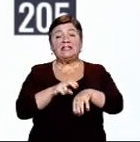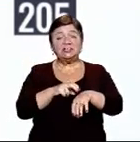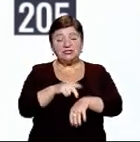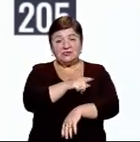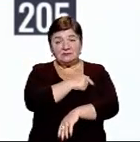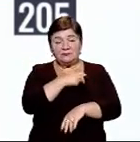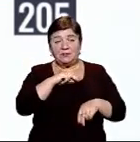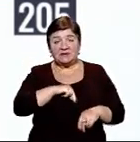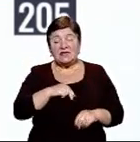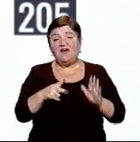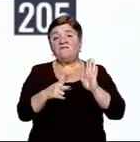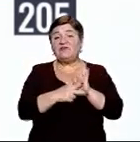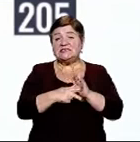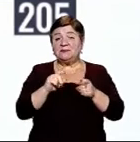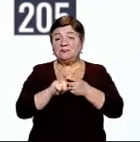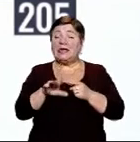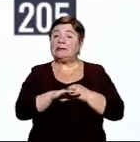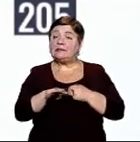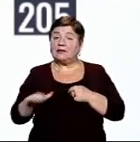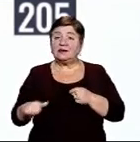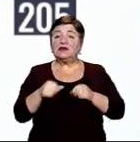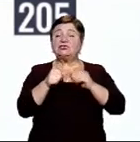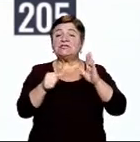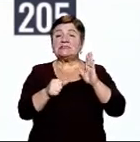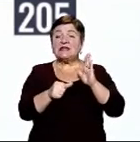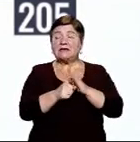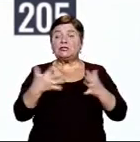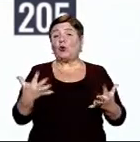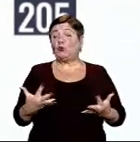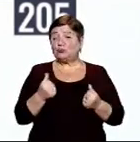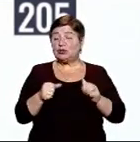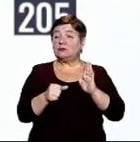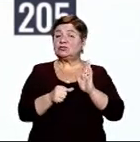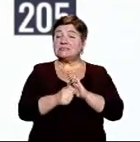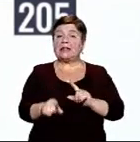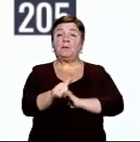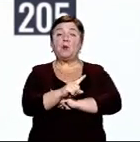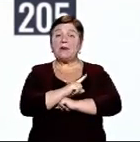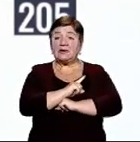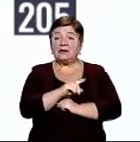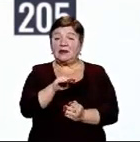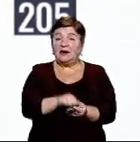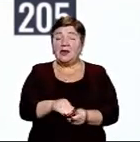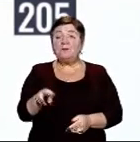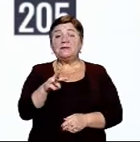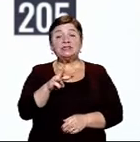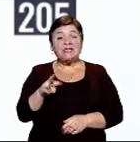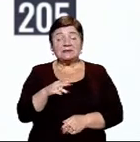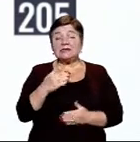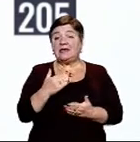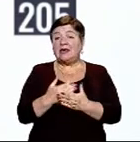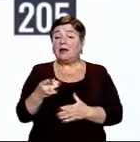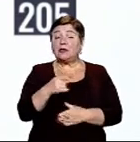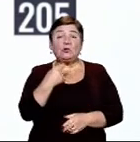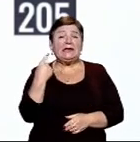працівники, 8 інфікованих – діти. 16 закарпатців одужали, 6 померли. Міжгірський район наразі єдиний